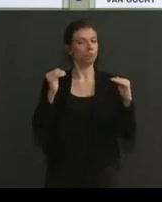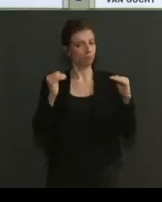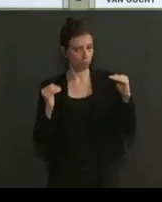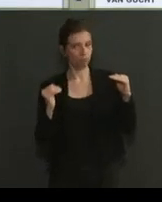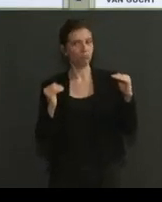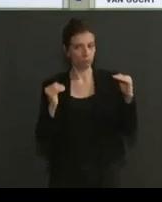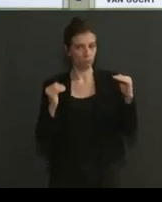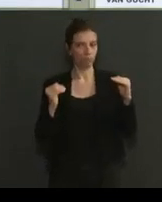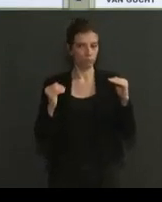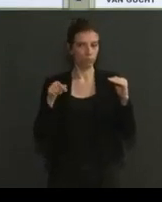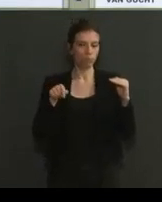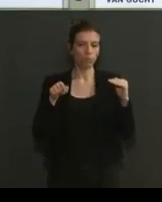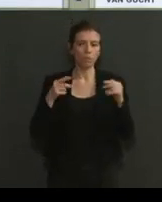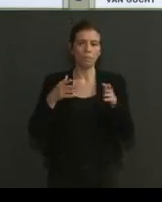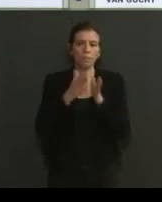dagen.